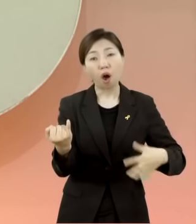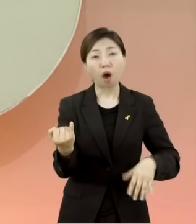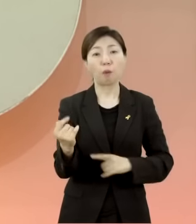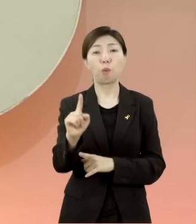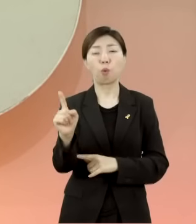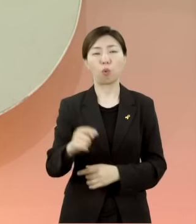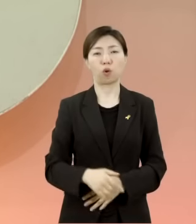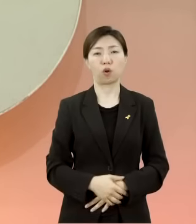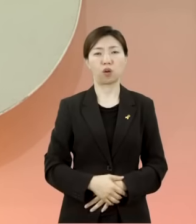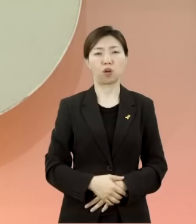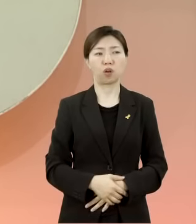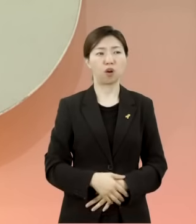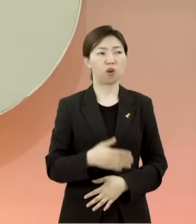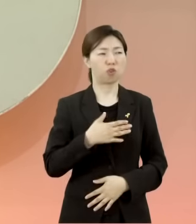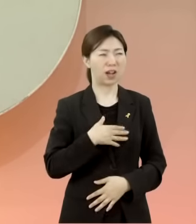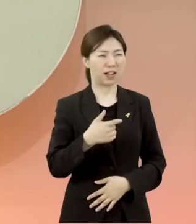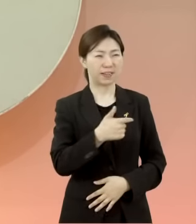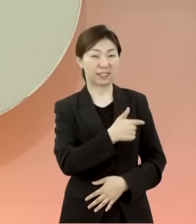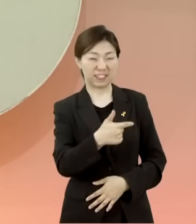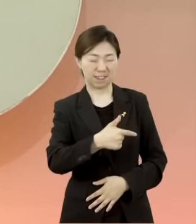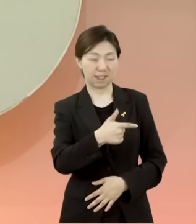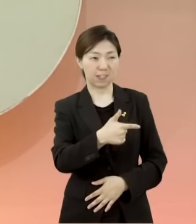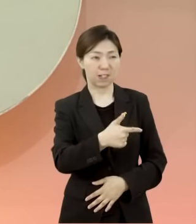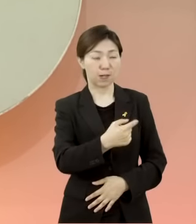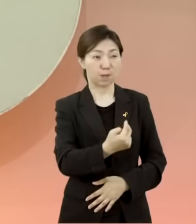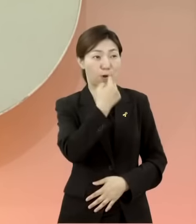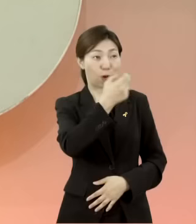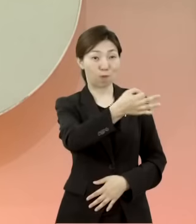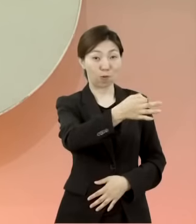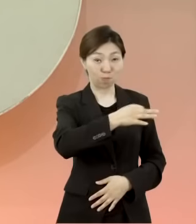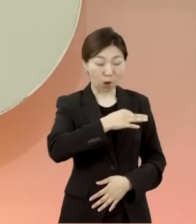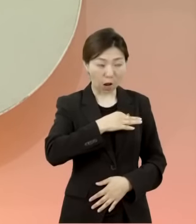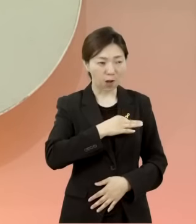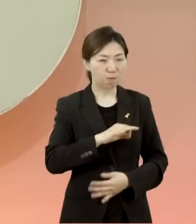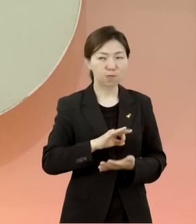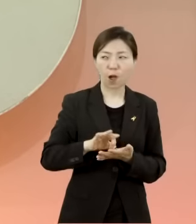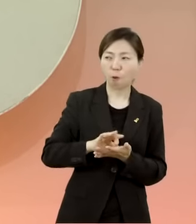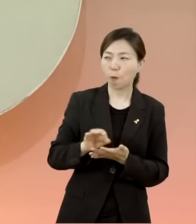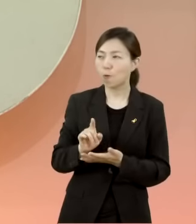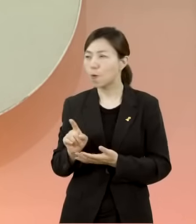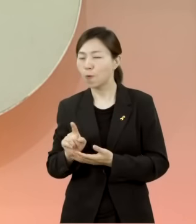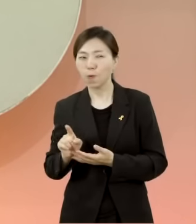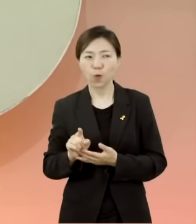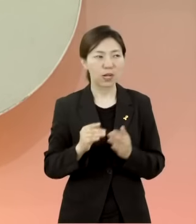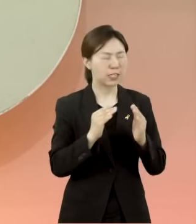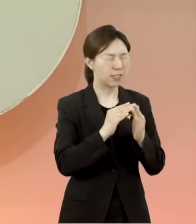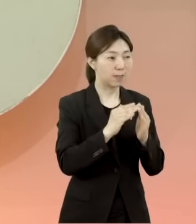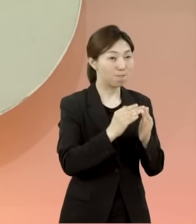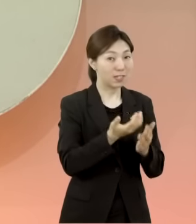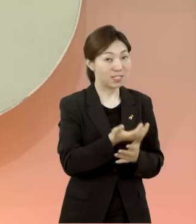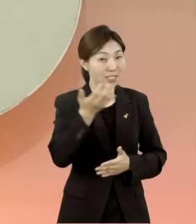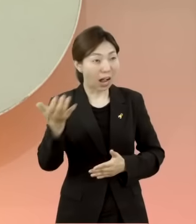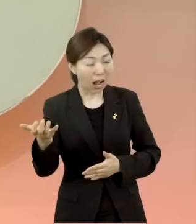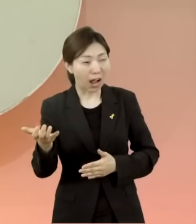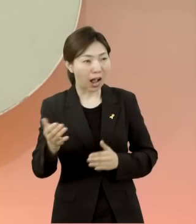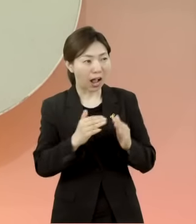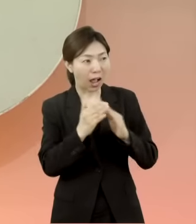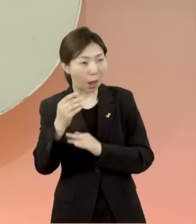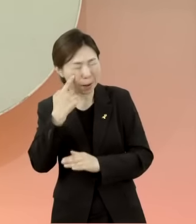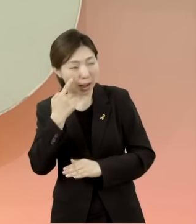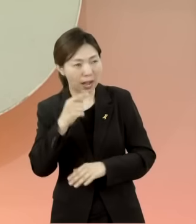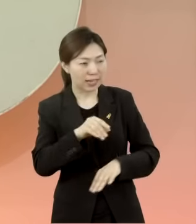같으면 그럼 막 큰 돈이 생기면 이걸 어디다 쓸까 뭐 집을 바꿀까